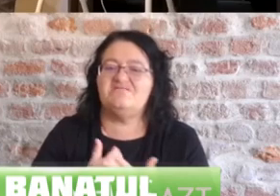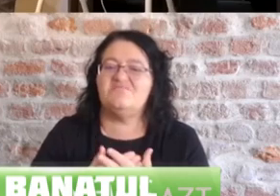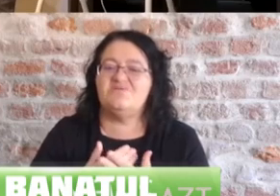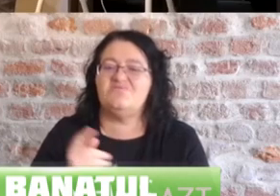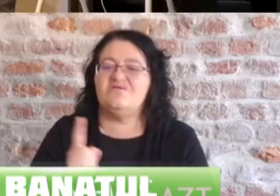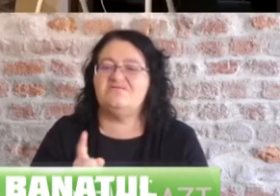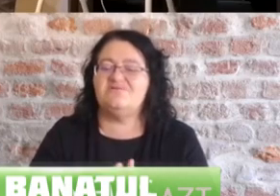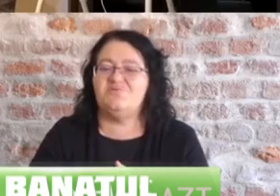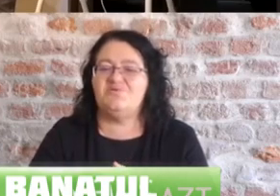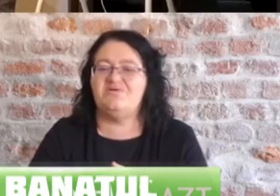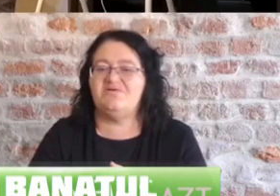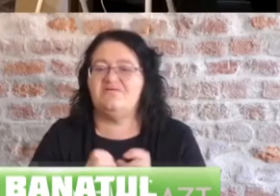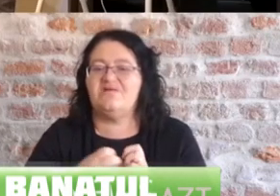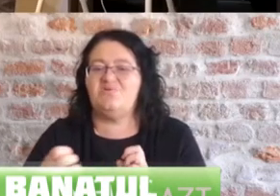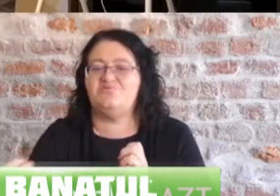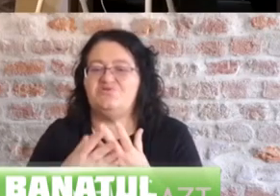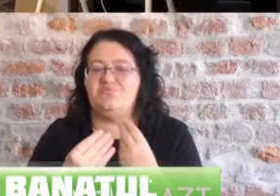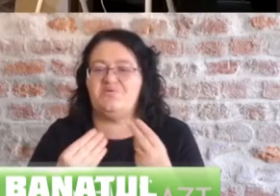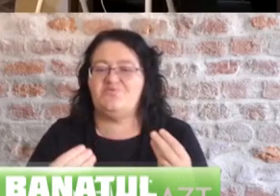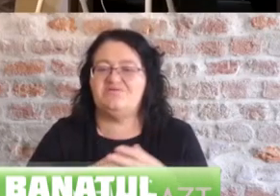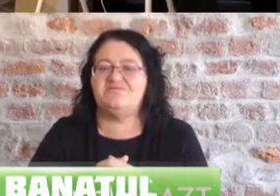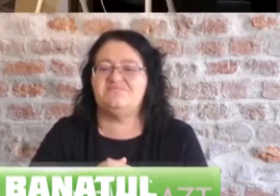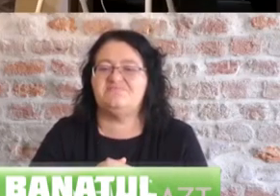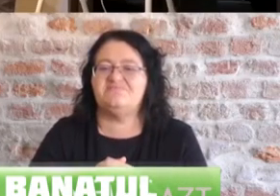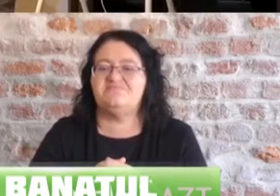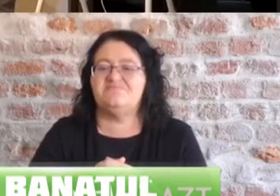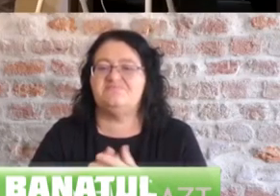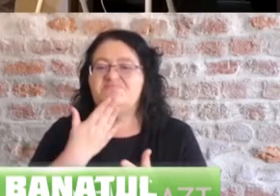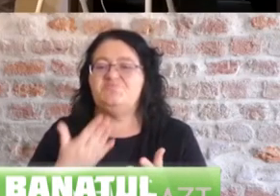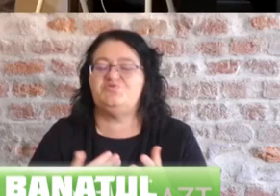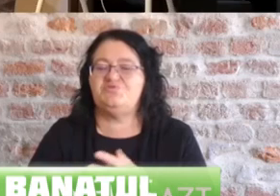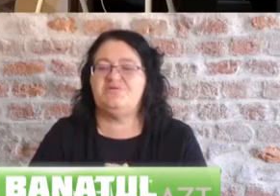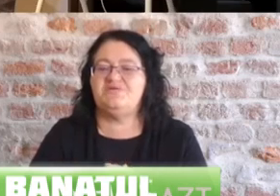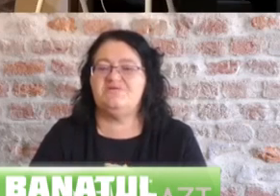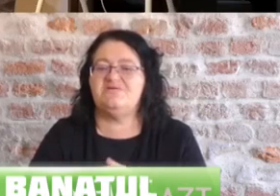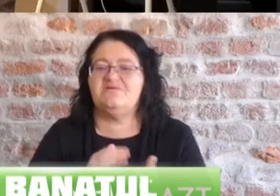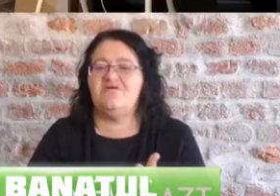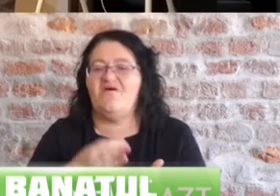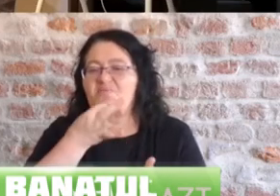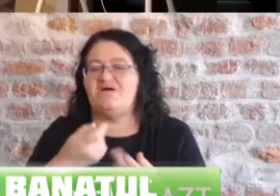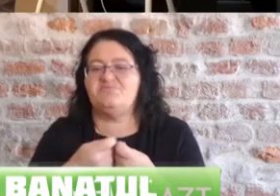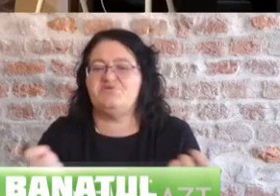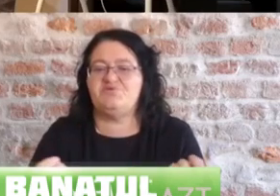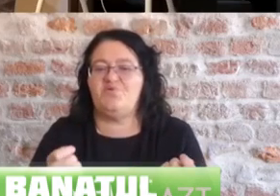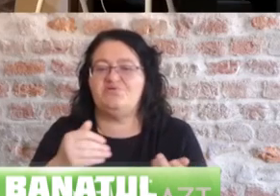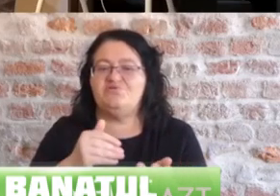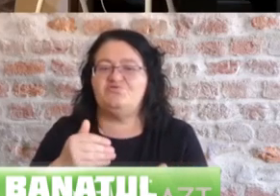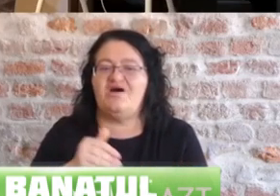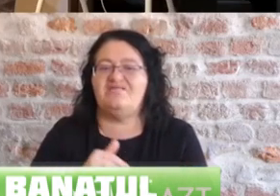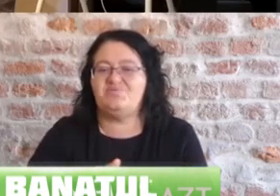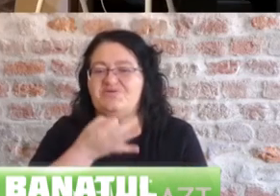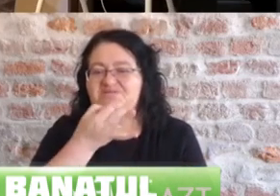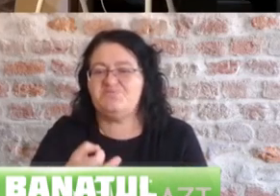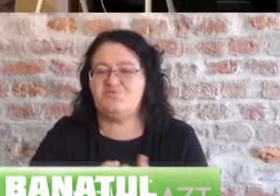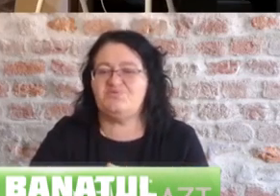nu ne lungim noi prea mult. Mulțumesc, Dani. De fapt, ai spus aproape tot ce ar fi încăput